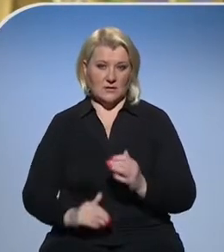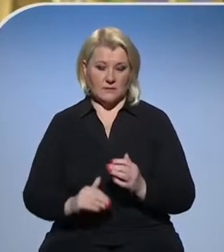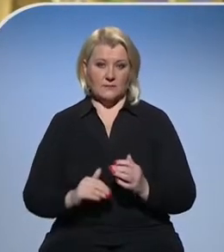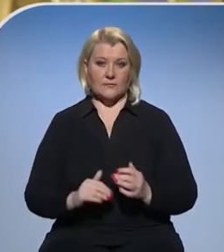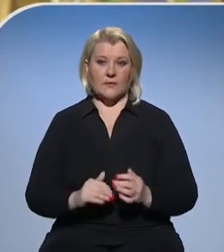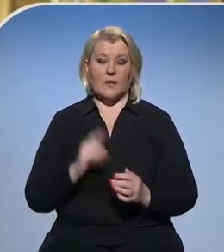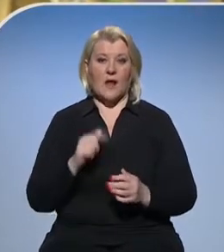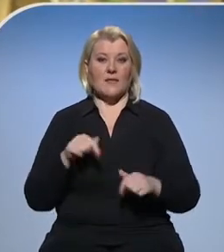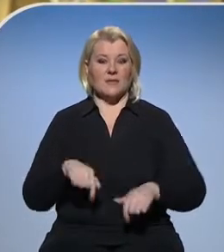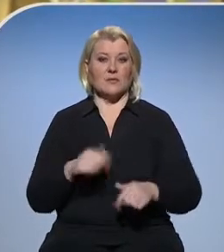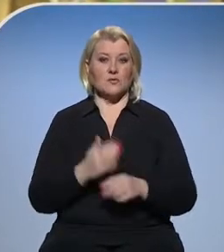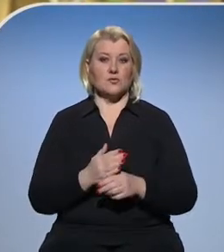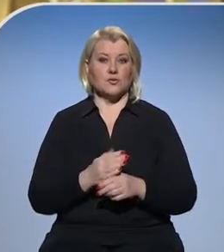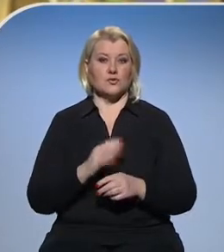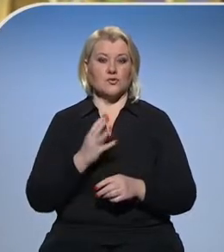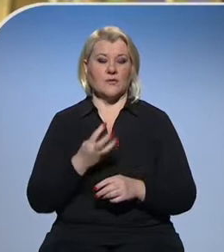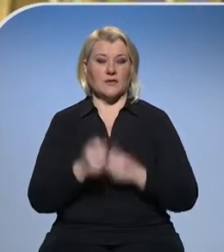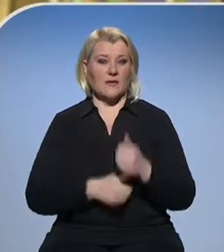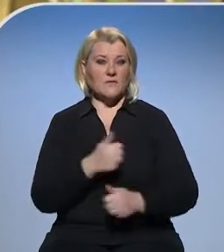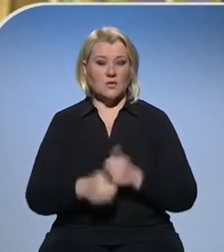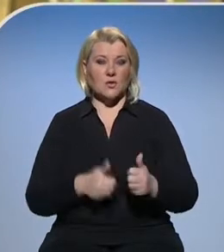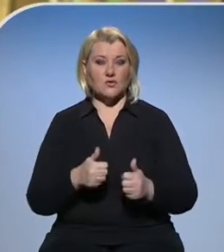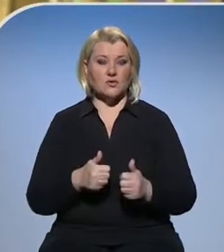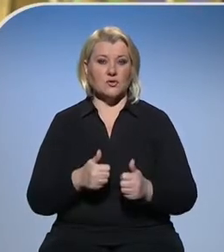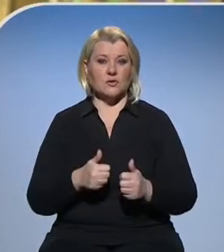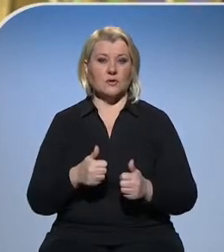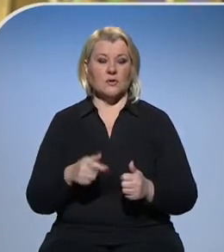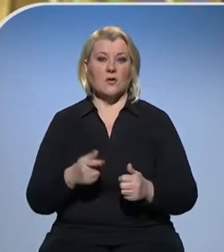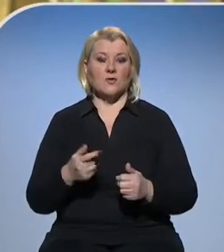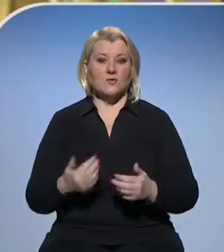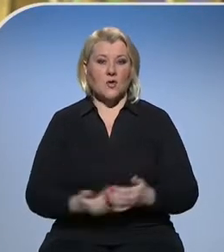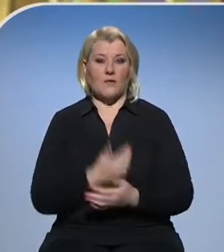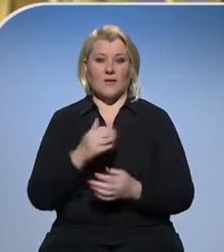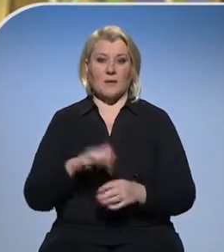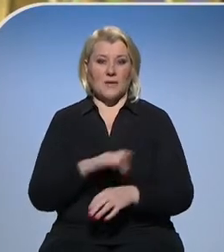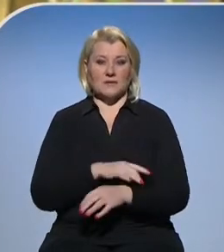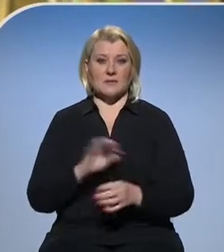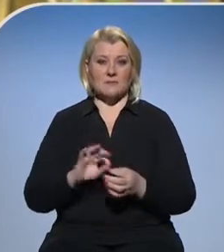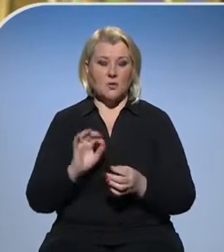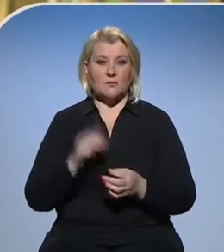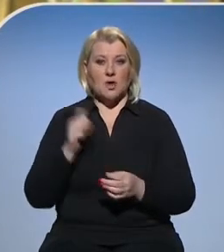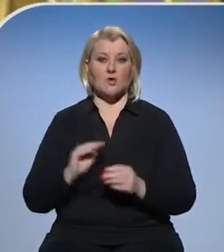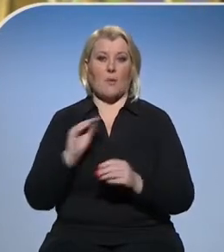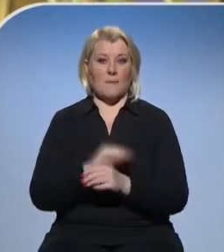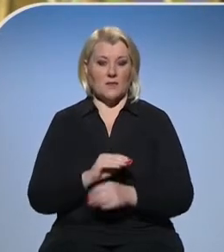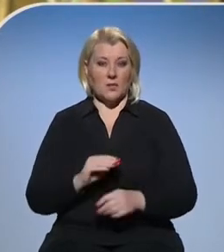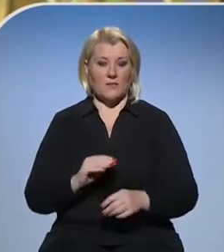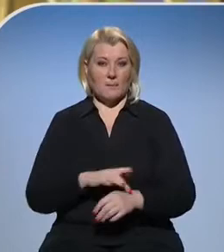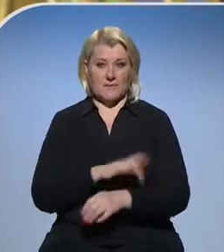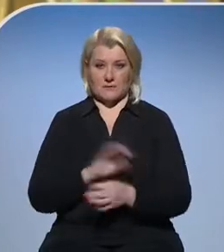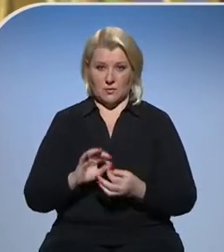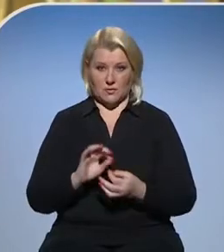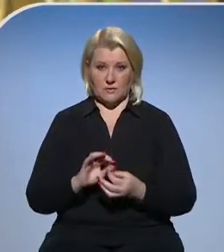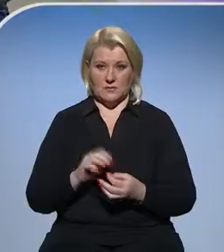bude čtvrté výročí od spuštění nového penzijního spoření, které se jmenuje doplňkové penzijní spoření. Takže vlastně